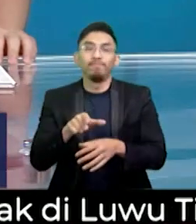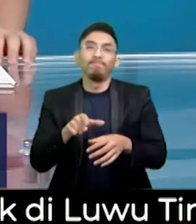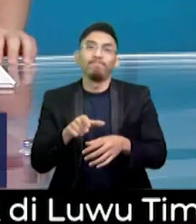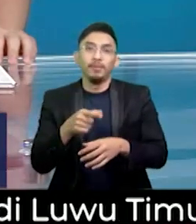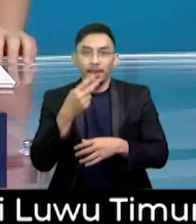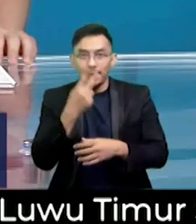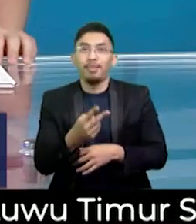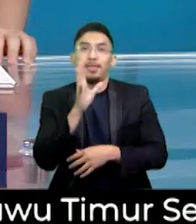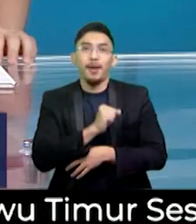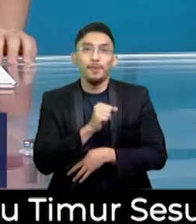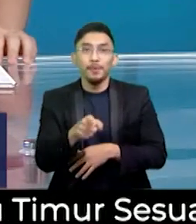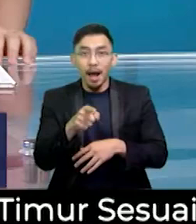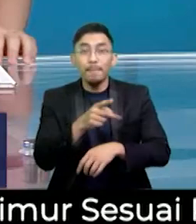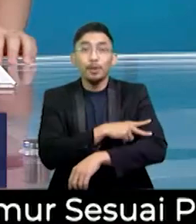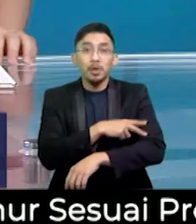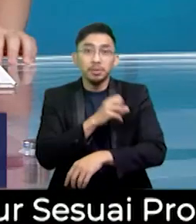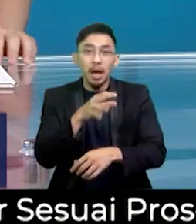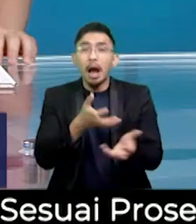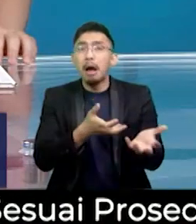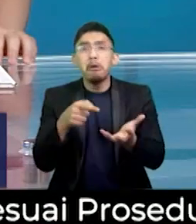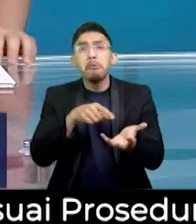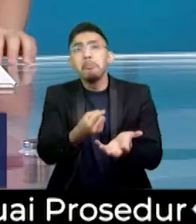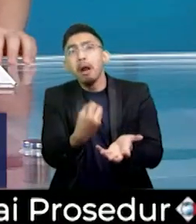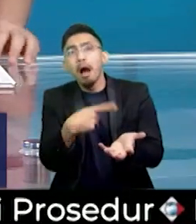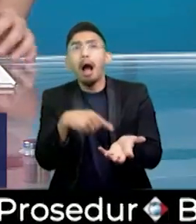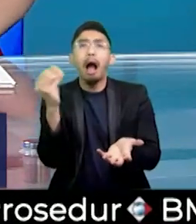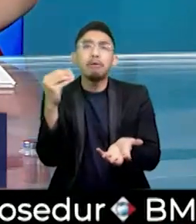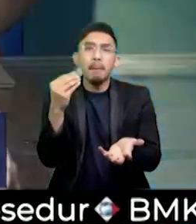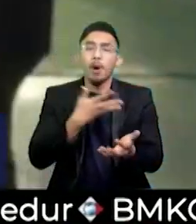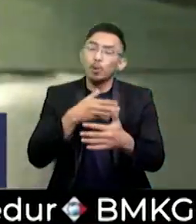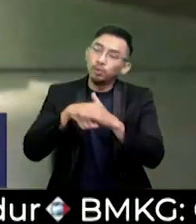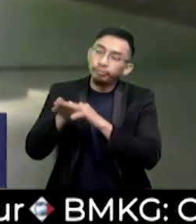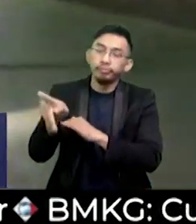pelaku berdalih mengangkut daging ayam untuk dikirim ke Tangerang Banten